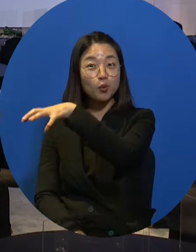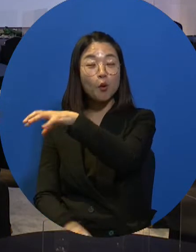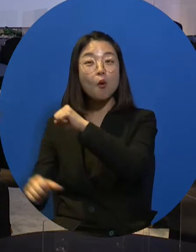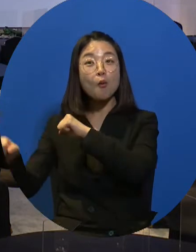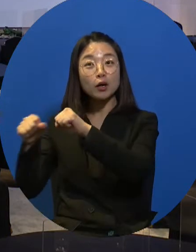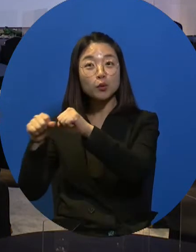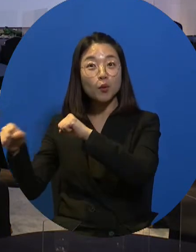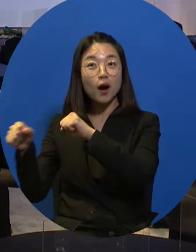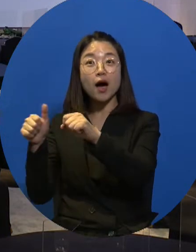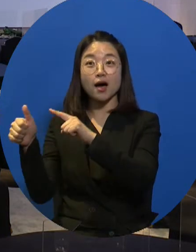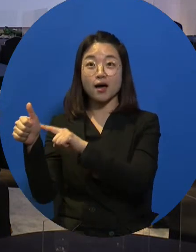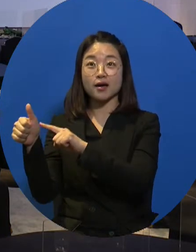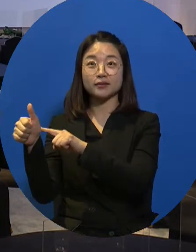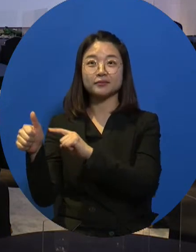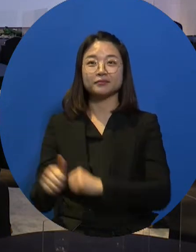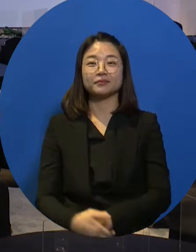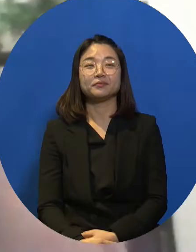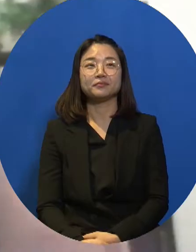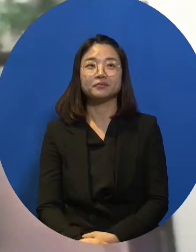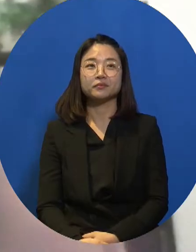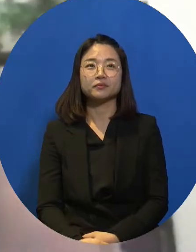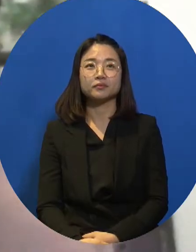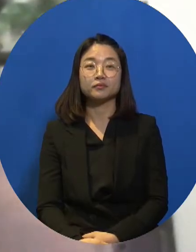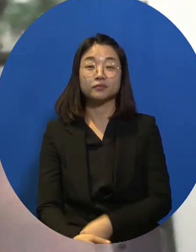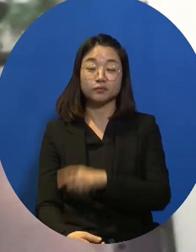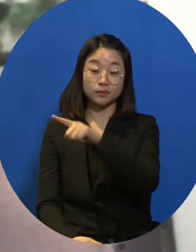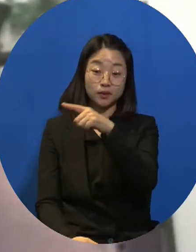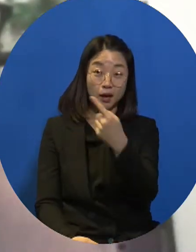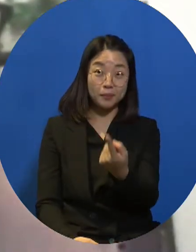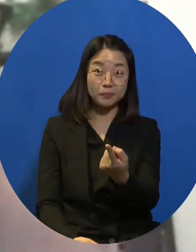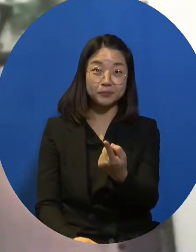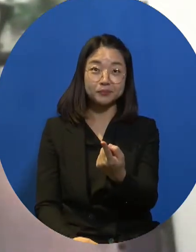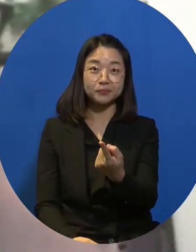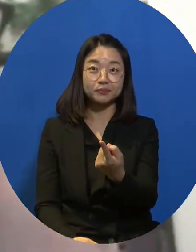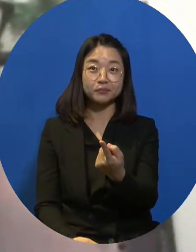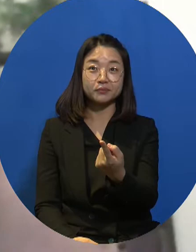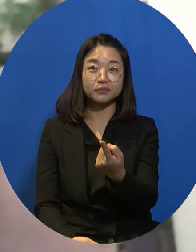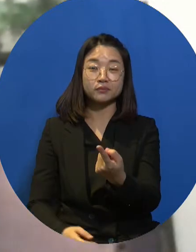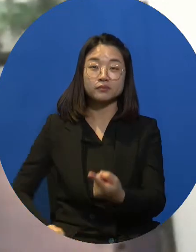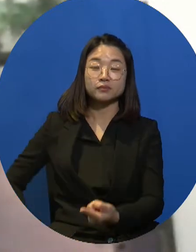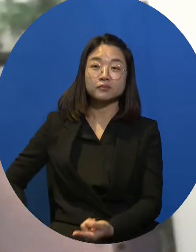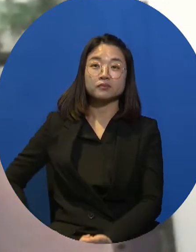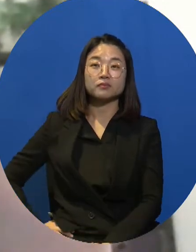클리포드 활동가입니다. 네, 두 번째